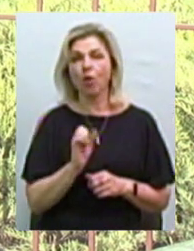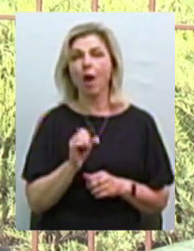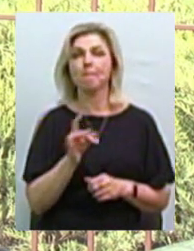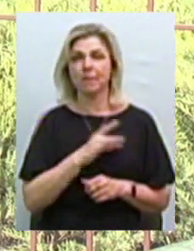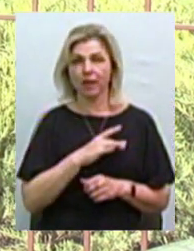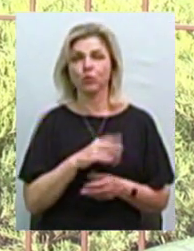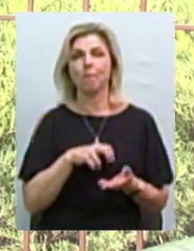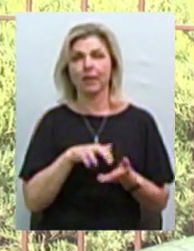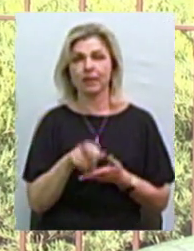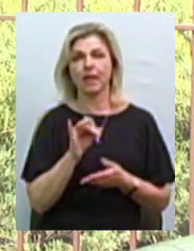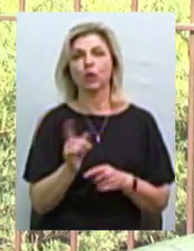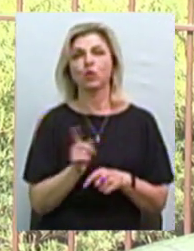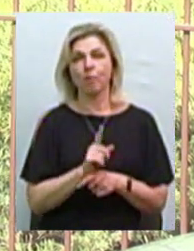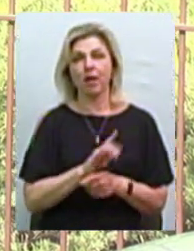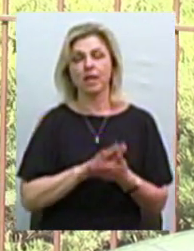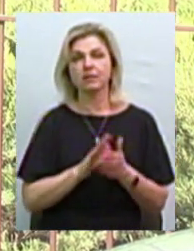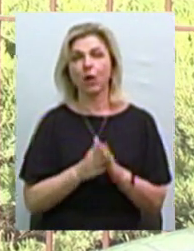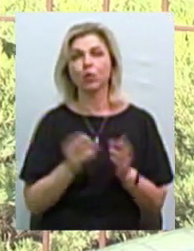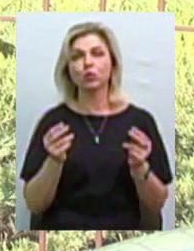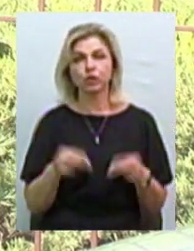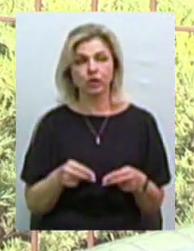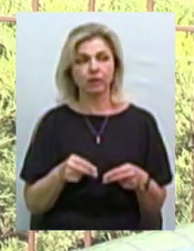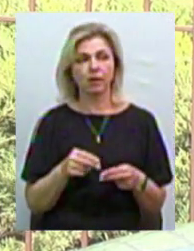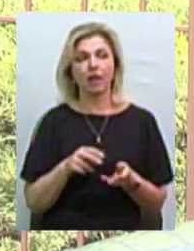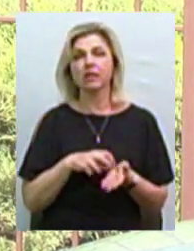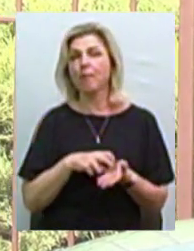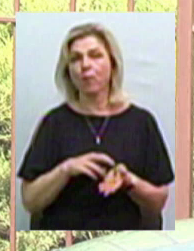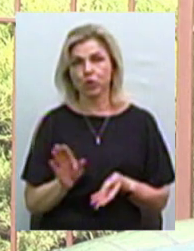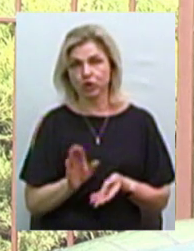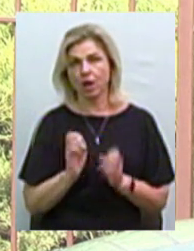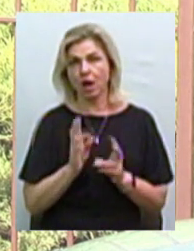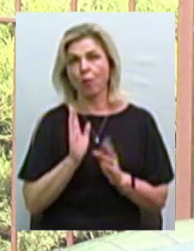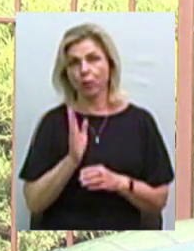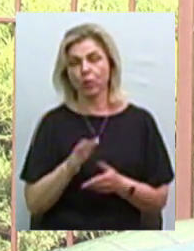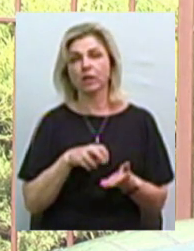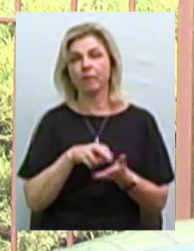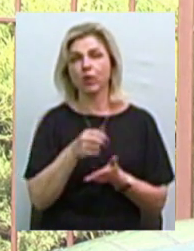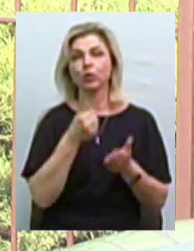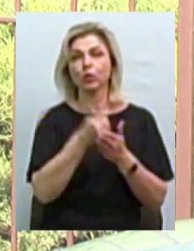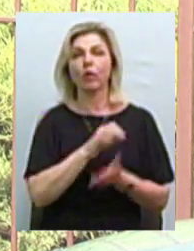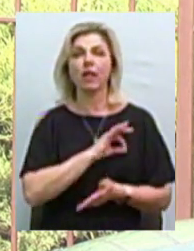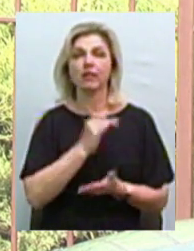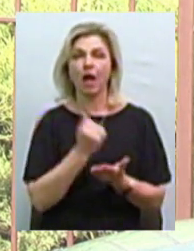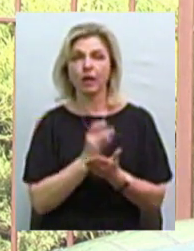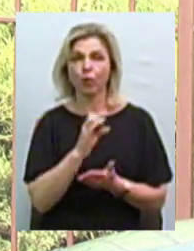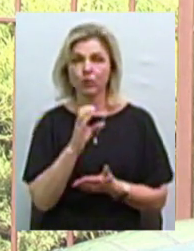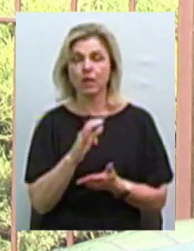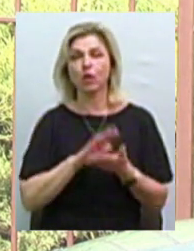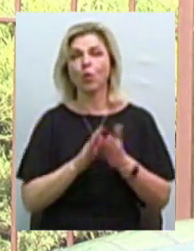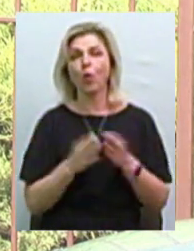і нормально заключити, нормально, не боячись, як воно буде, піти до нотаріуса, скласти